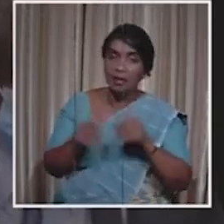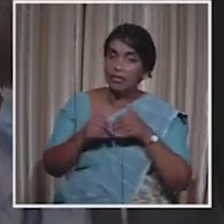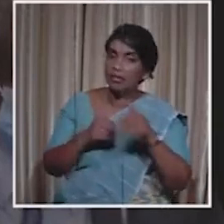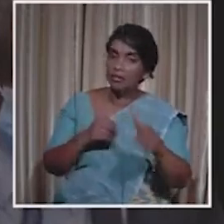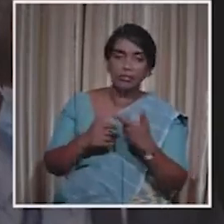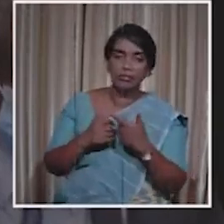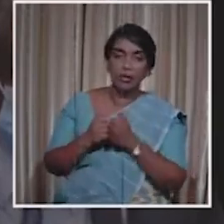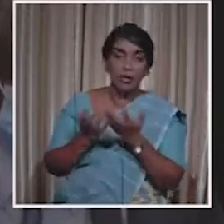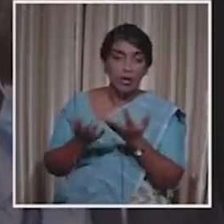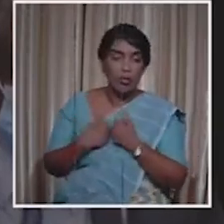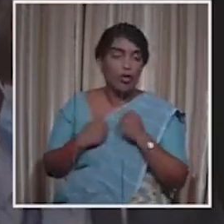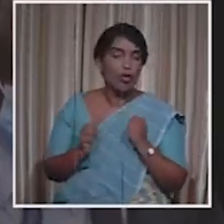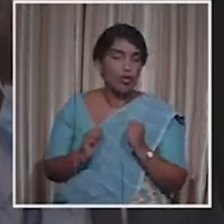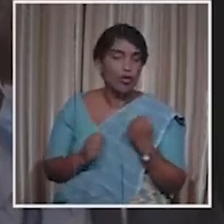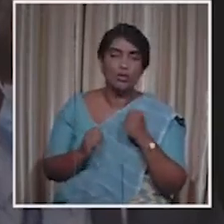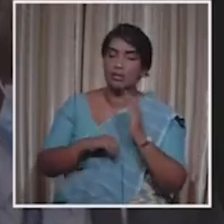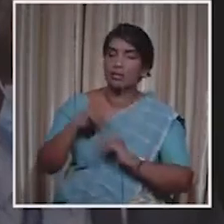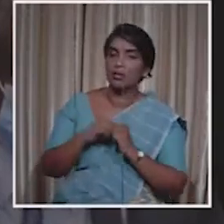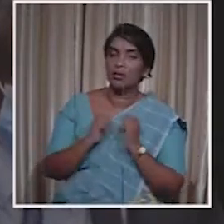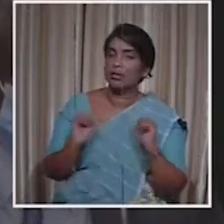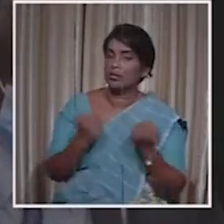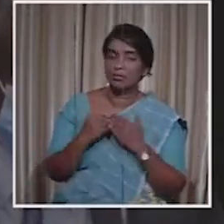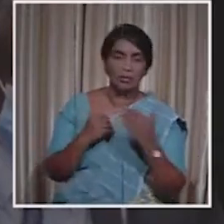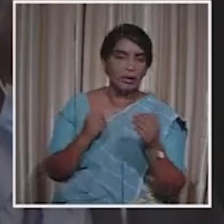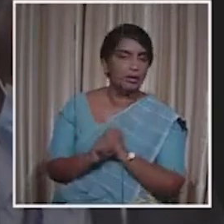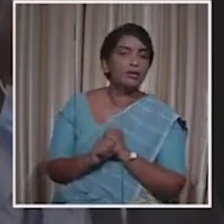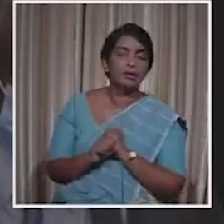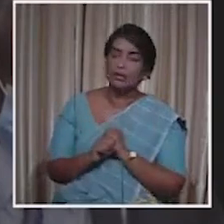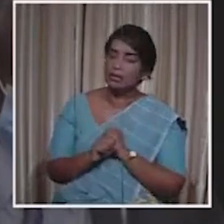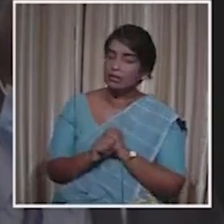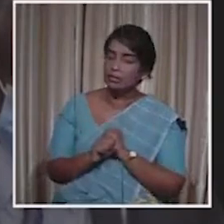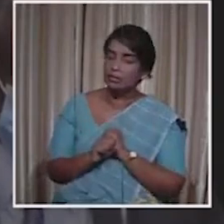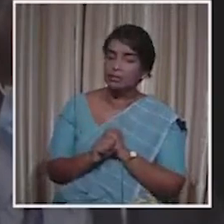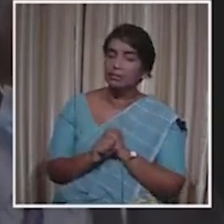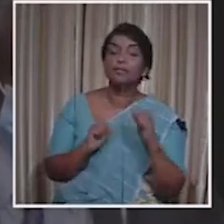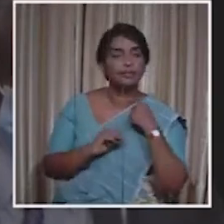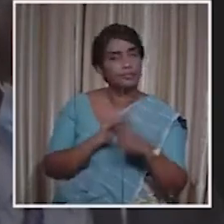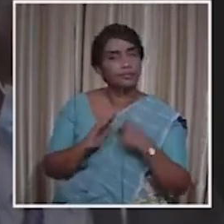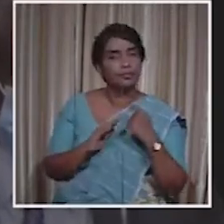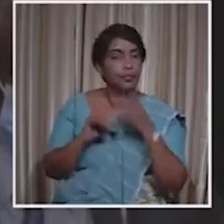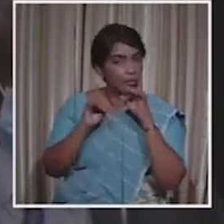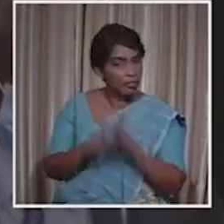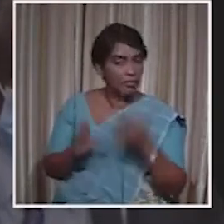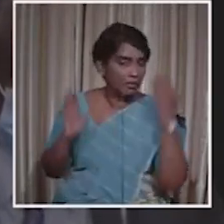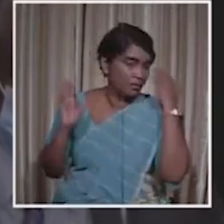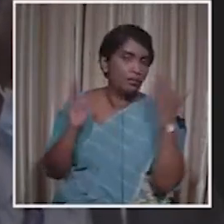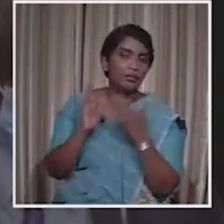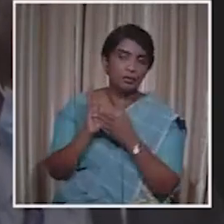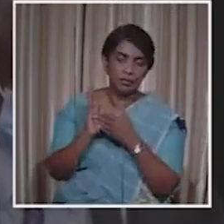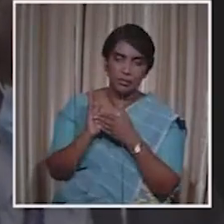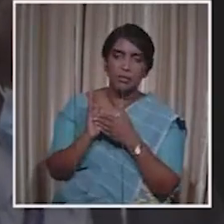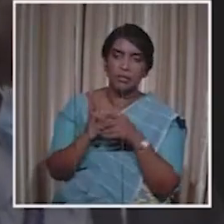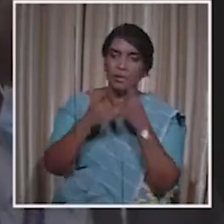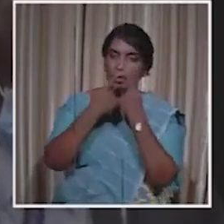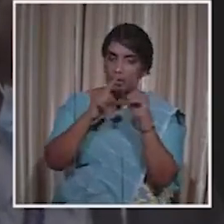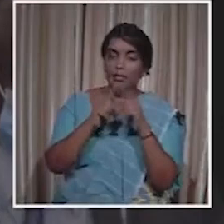முயற்சியையும் மேற்கொள்ள இலங்கை இதுவரை தயாராக இல்லை. ஆகவே இலங்கையினுடைய இவ்வளவு நிலைமையான கஷ்டங்கள், துன்பங்களுக்கு